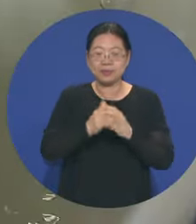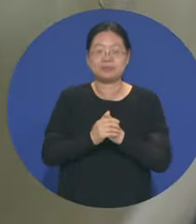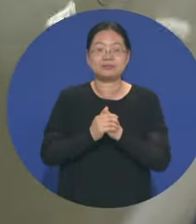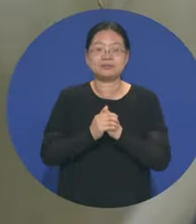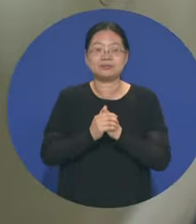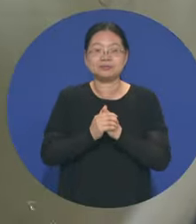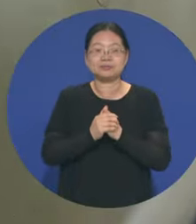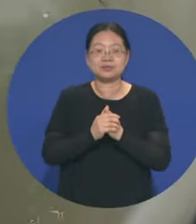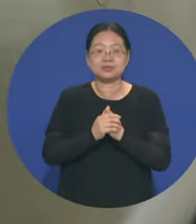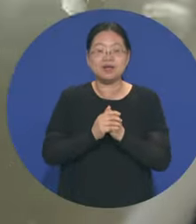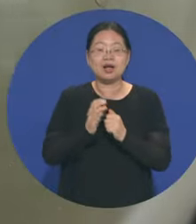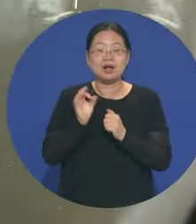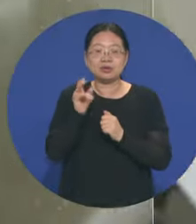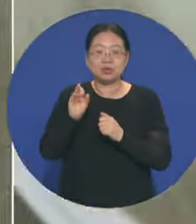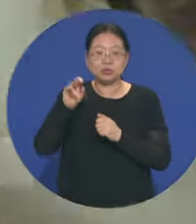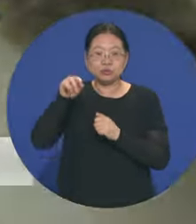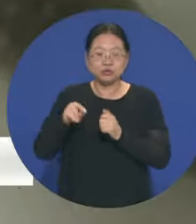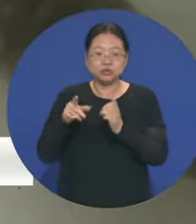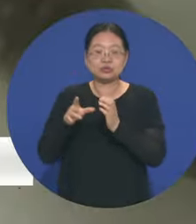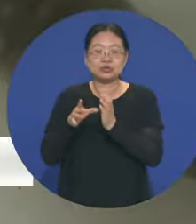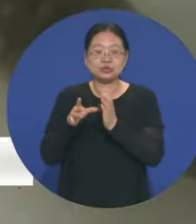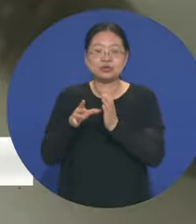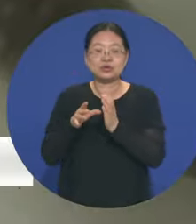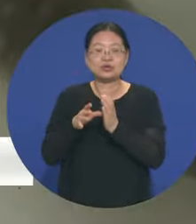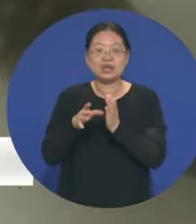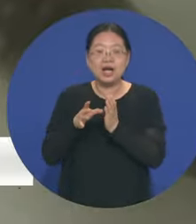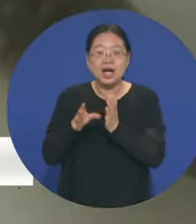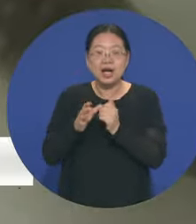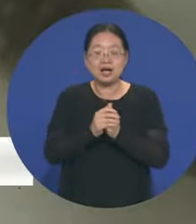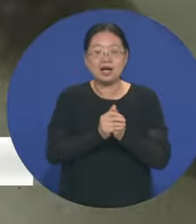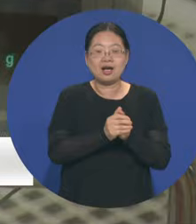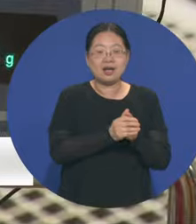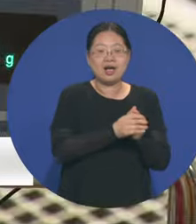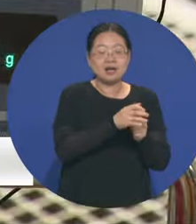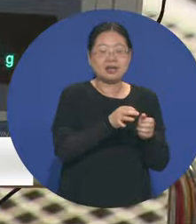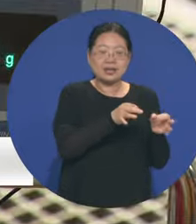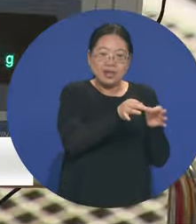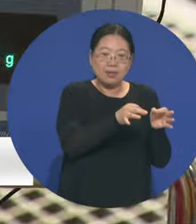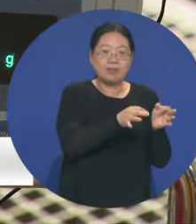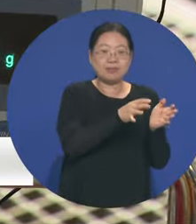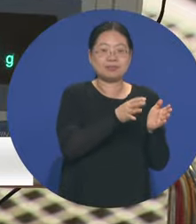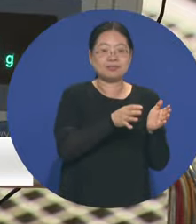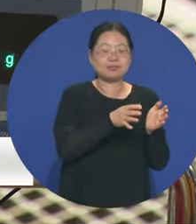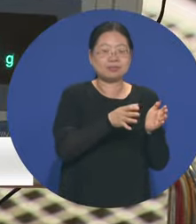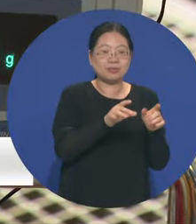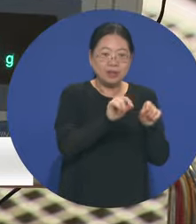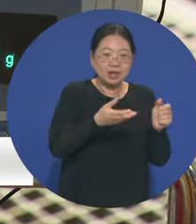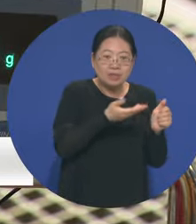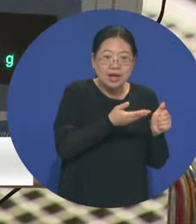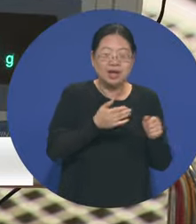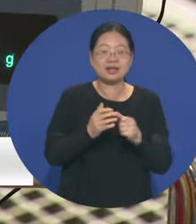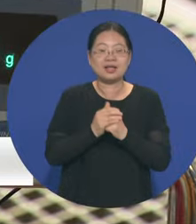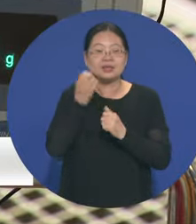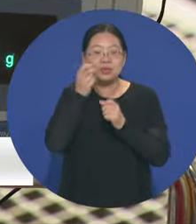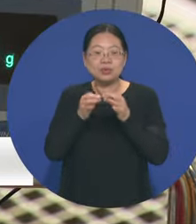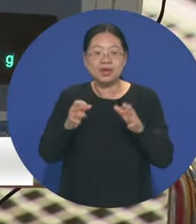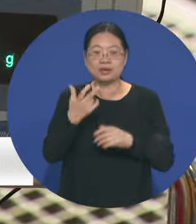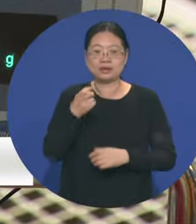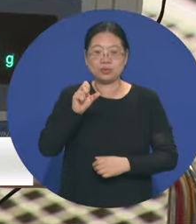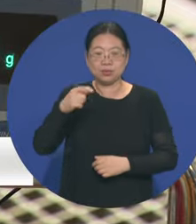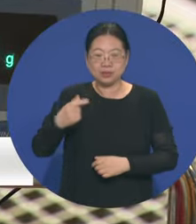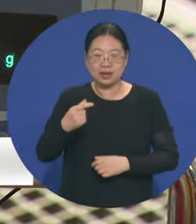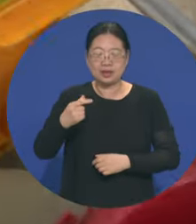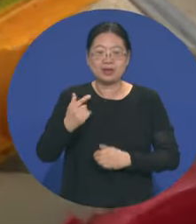광물질이 강화된 영수 사료와 상업용 사료를 먹인 황복을 비교한 결과 7개월 동안 75g의 체중 차이를